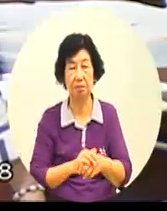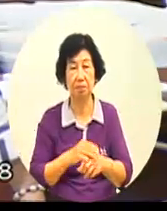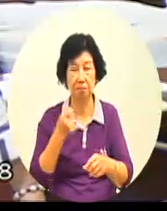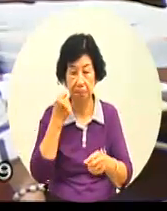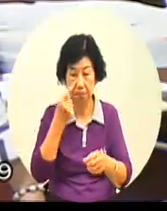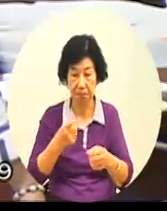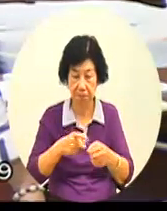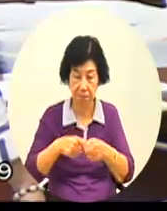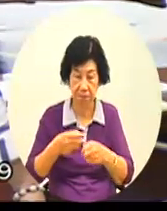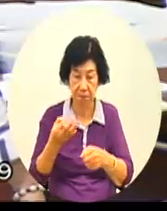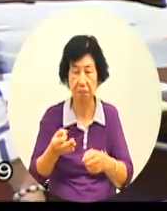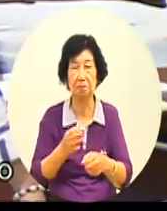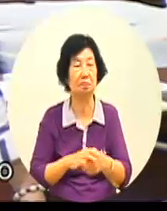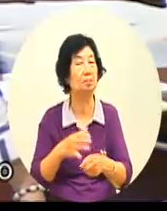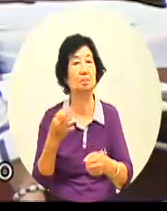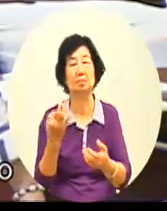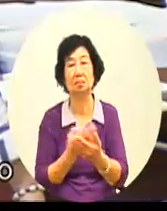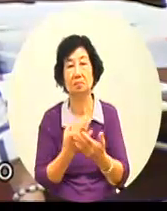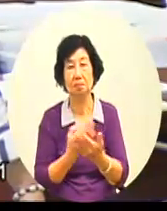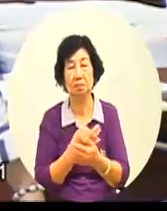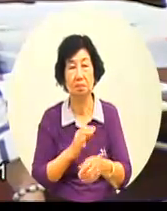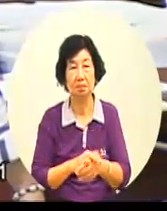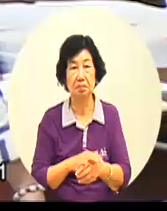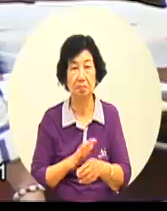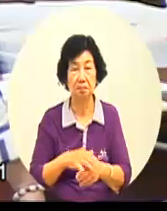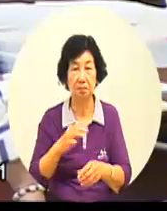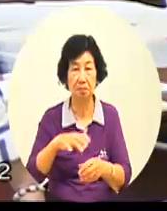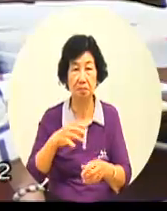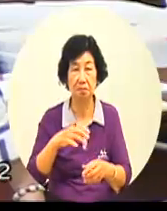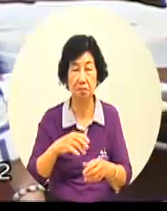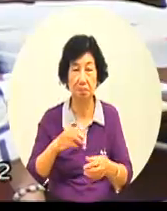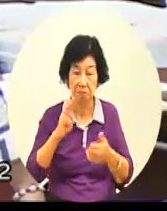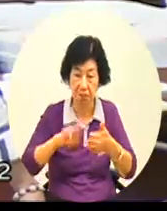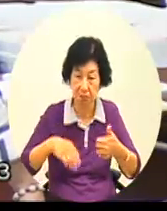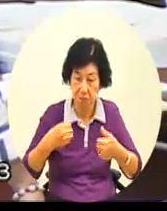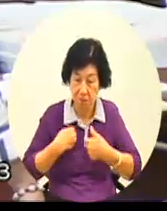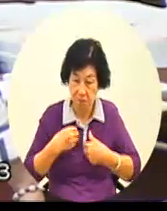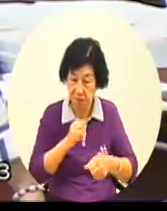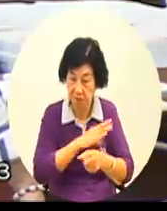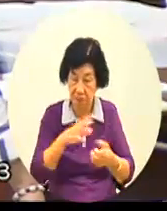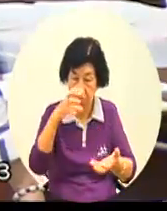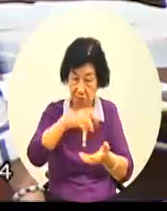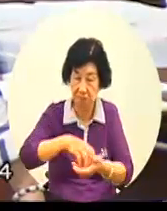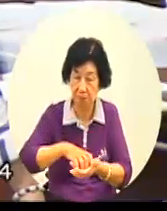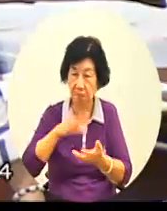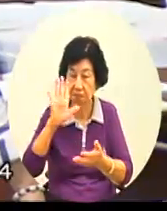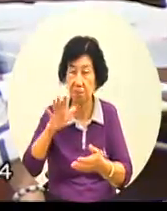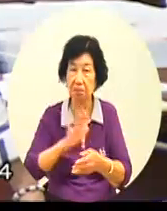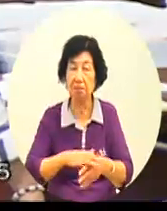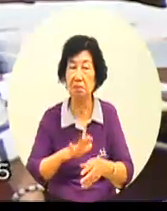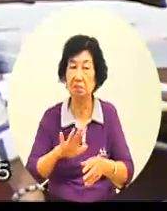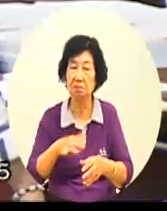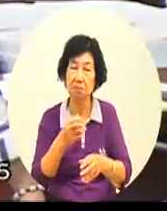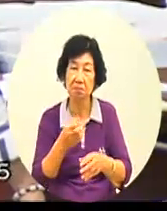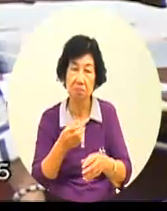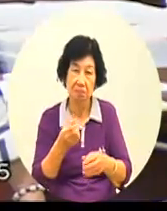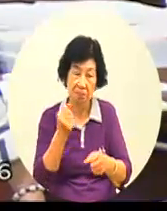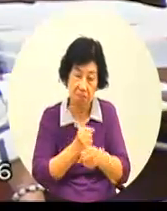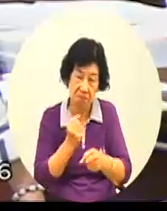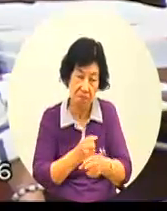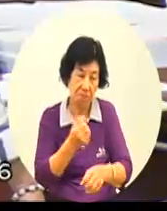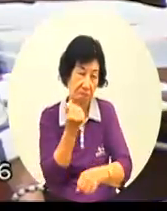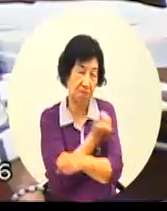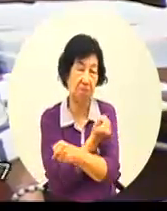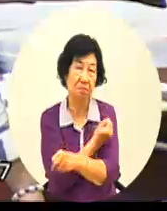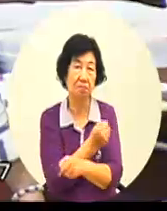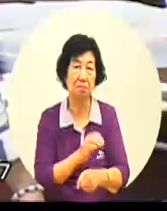个即便取得了这个长照的这个执照，这个工作是很辛苦的。那么既然很辛苦，我觉得这个也